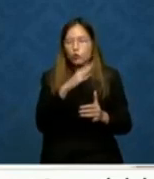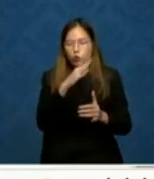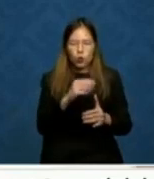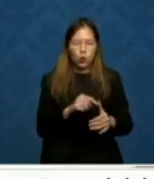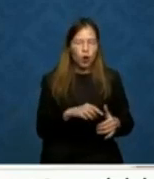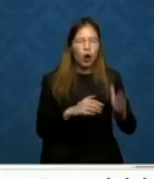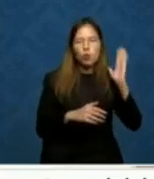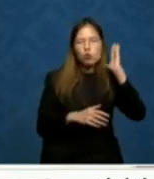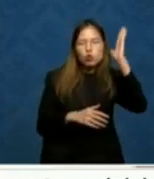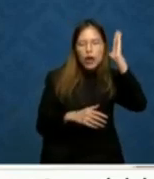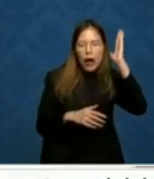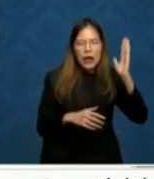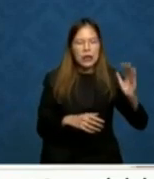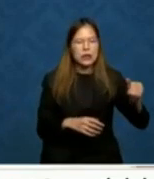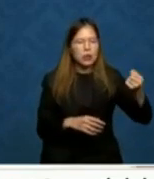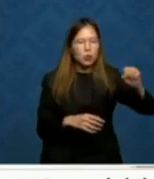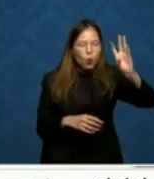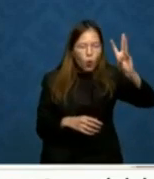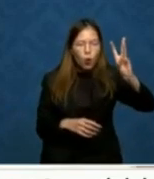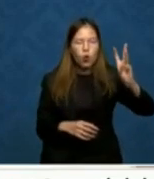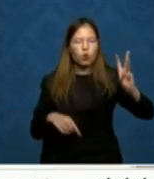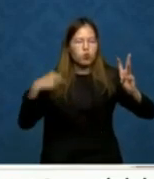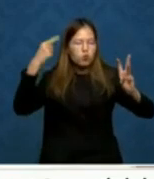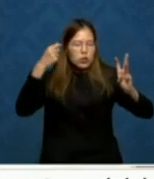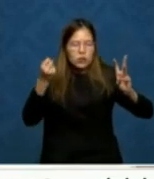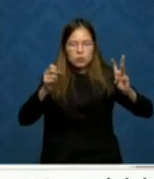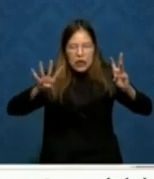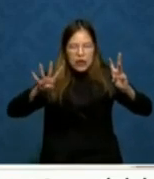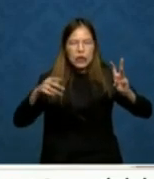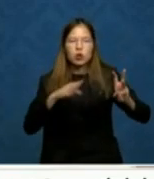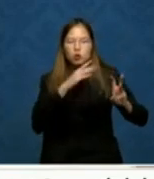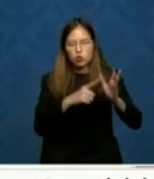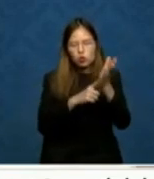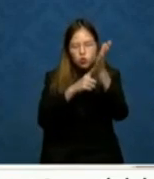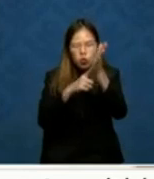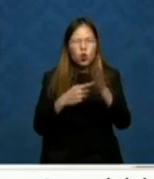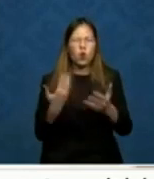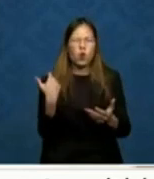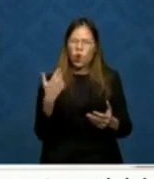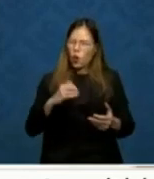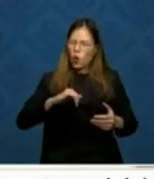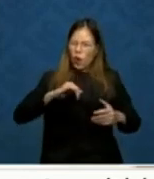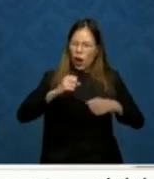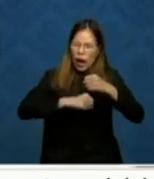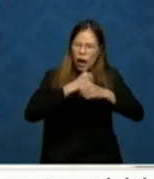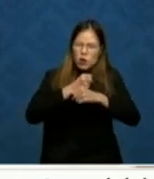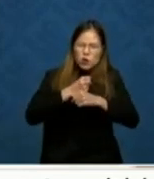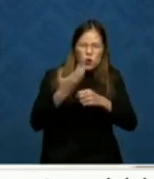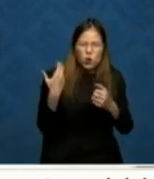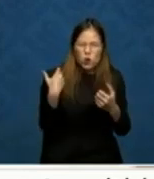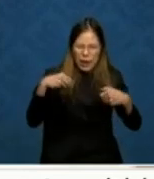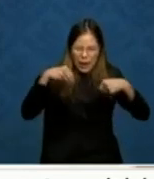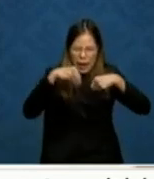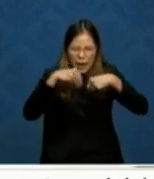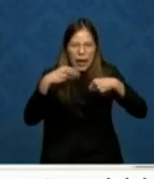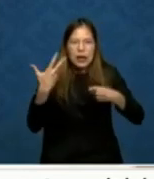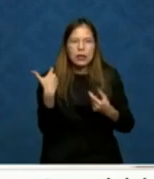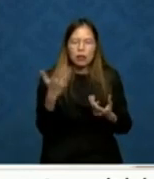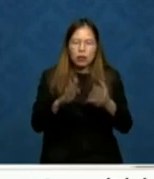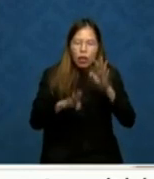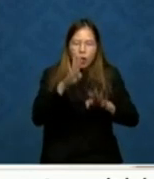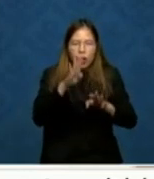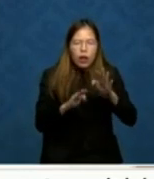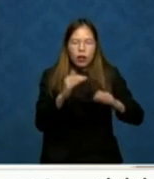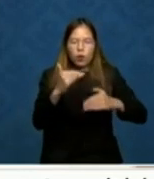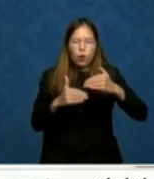ญิง14กรณีหญิง16ชาย14ยกตัวอย่างนะครับหรือกรณีอายุที่ไม่ได้ห่างกันมากนักเรานับพัฒนาการ